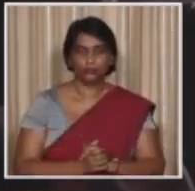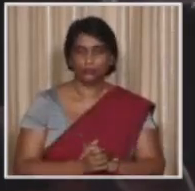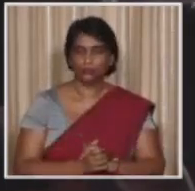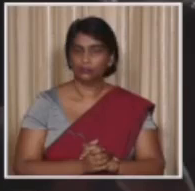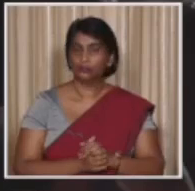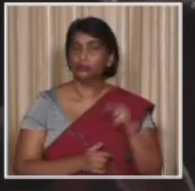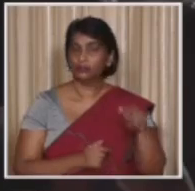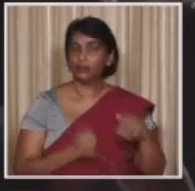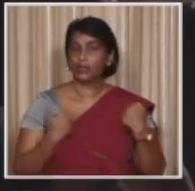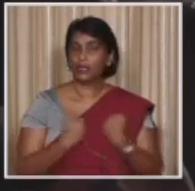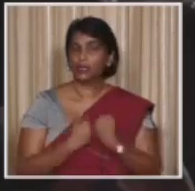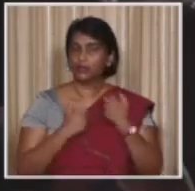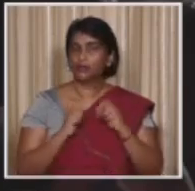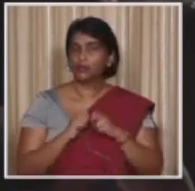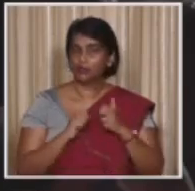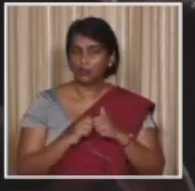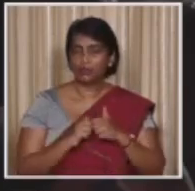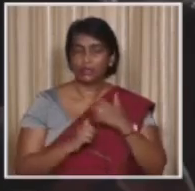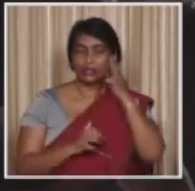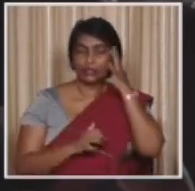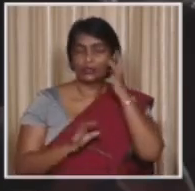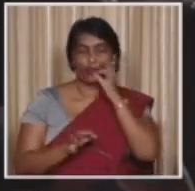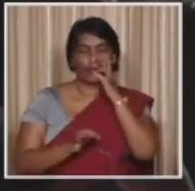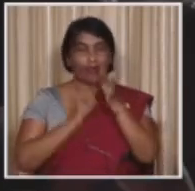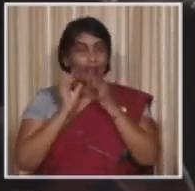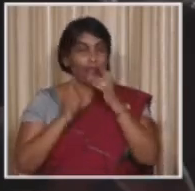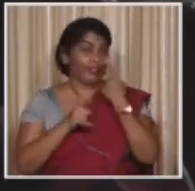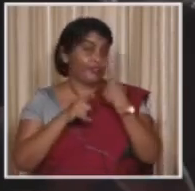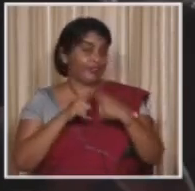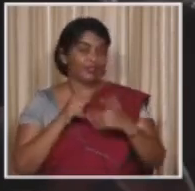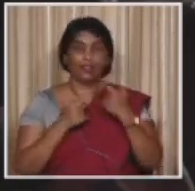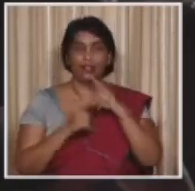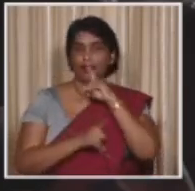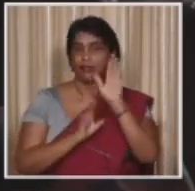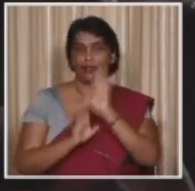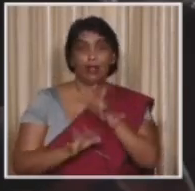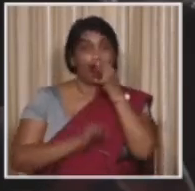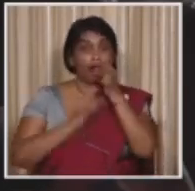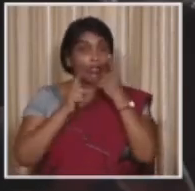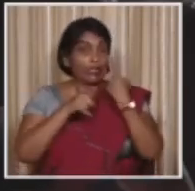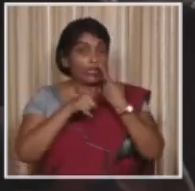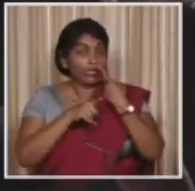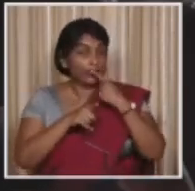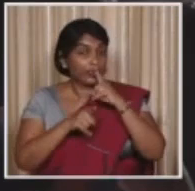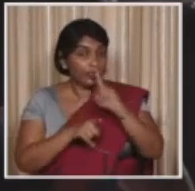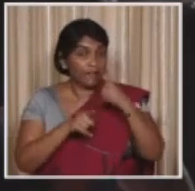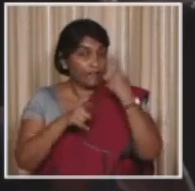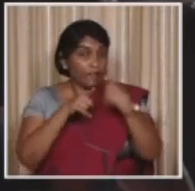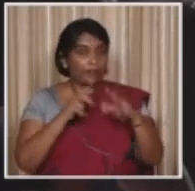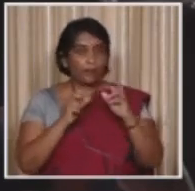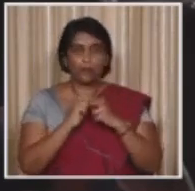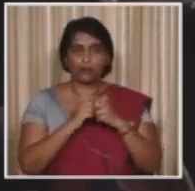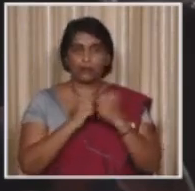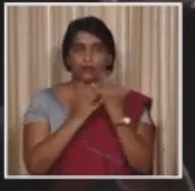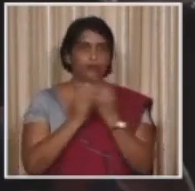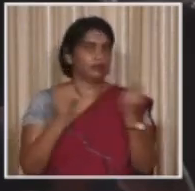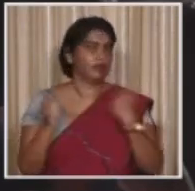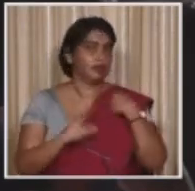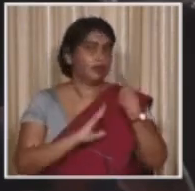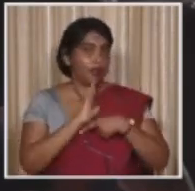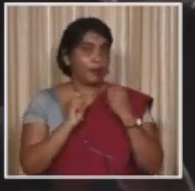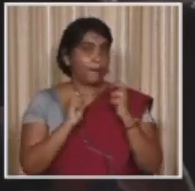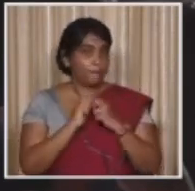මේ තියෙන අභියෝගත් එක්ක සුරංගනා කතා විතරක් කියන්න එපා. කතා කියලා මේ ප්‍රශ්න විසඳන්න බෑ. මේ රටේ තියෙන ප්‍රශ්න විසඳන්න